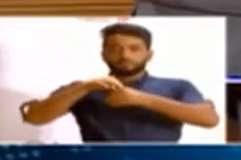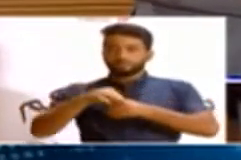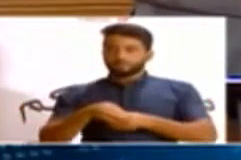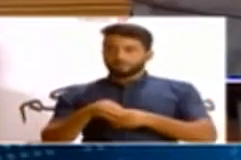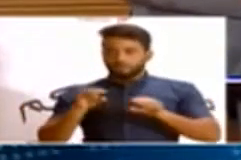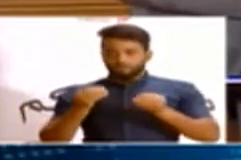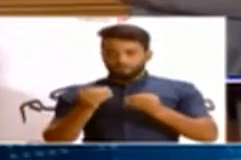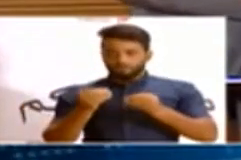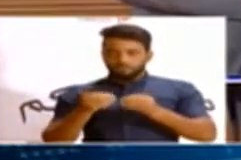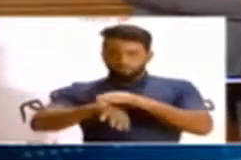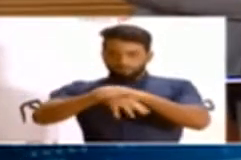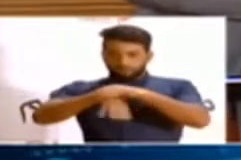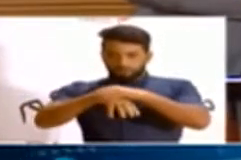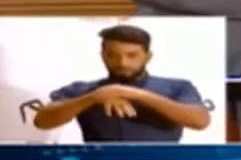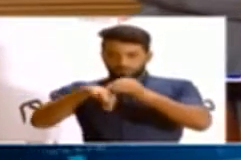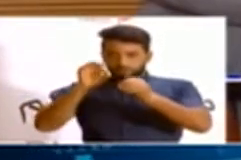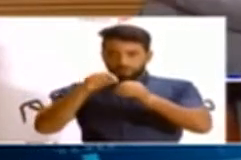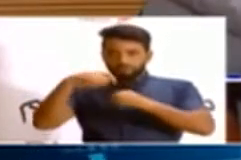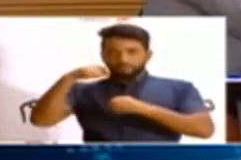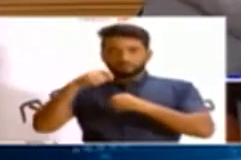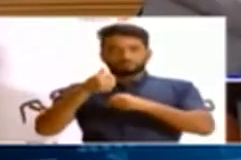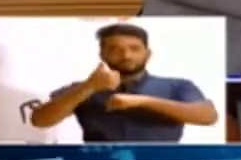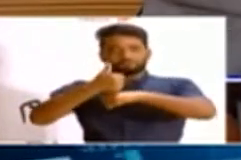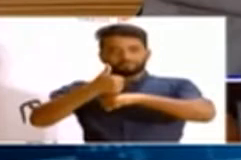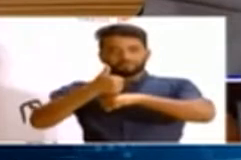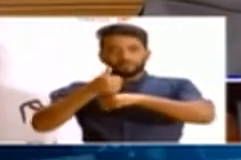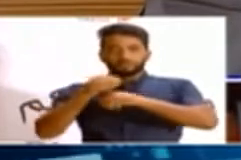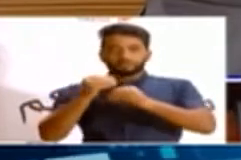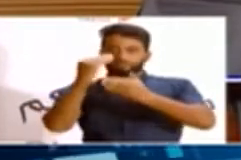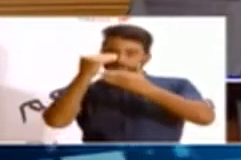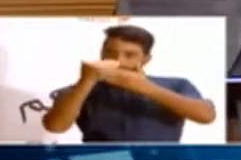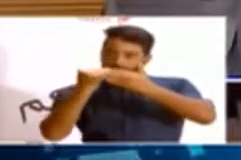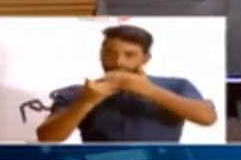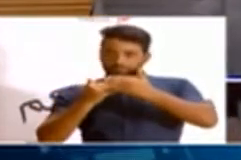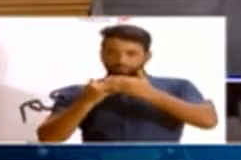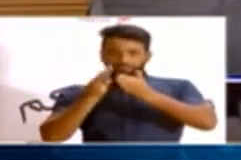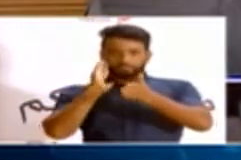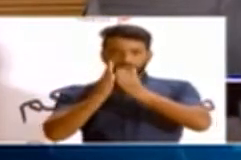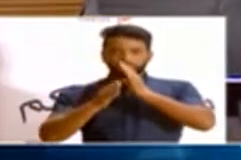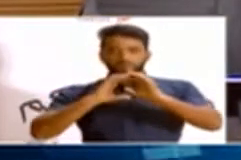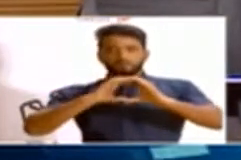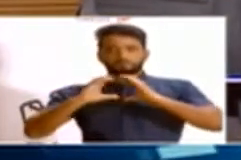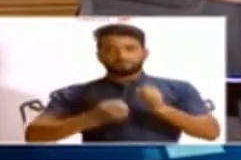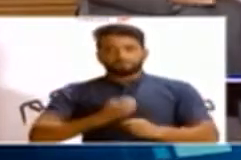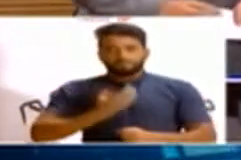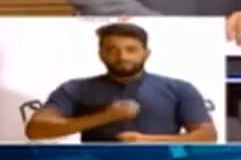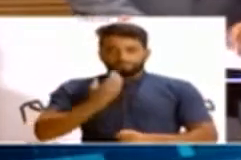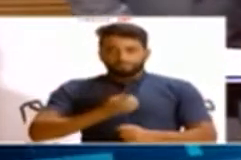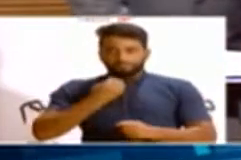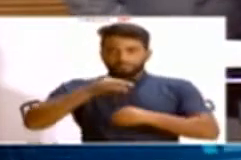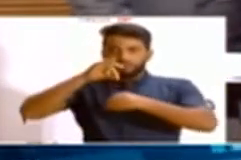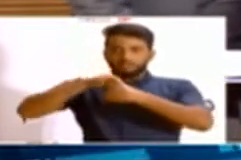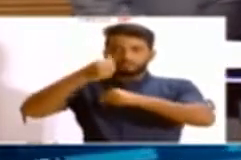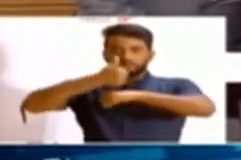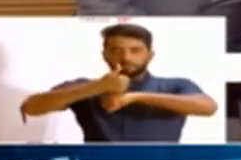نتذكر المناظرات الأمريكية، مناظرات حتى في الديمقراطية الفرنسية، هناك